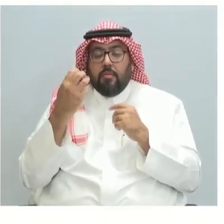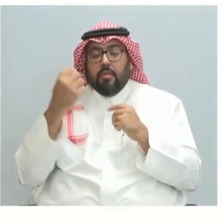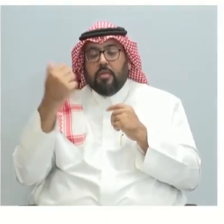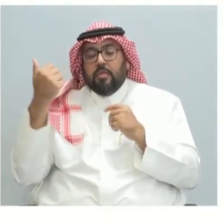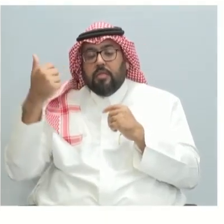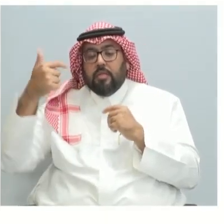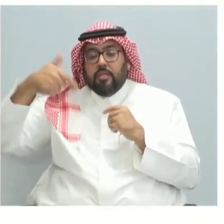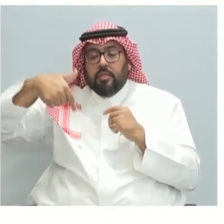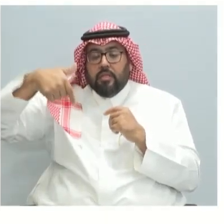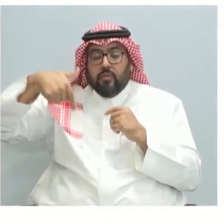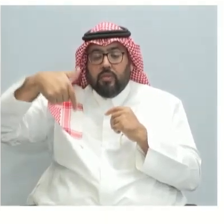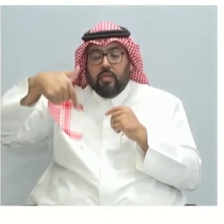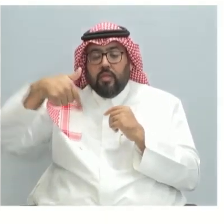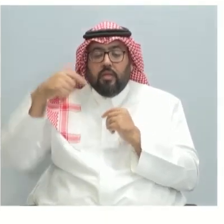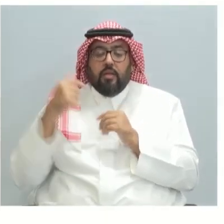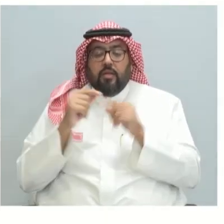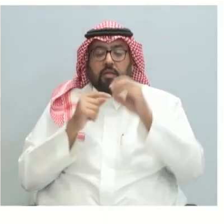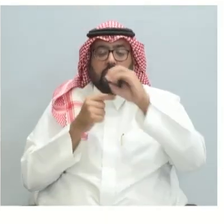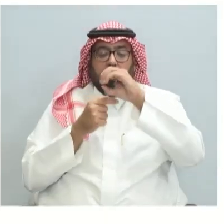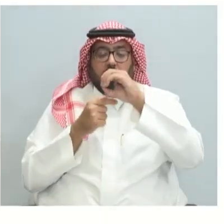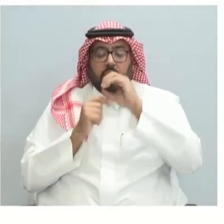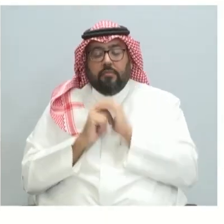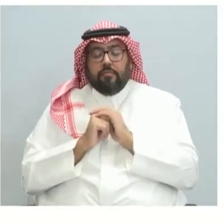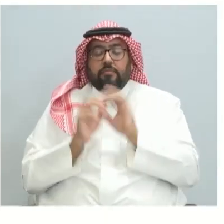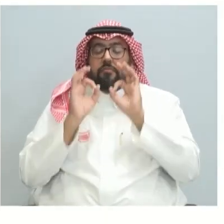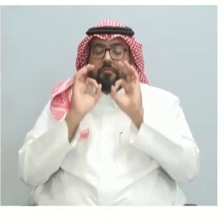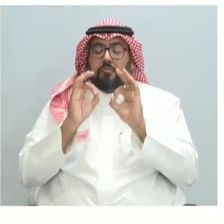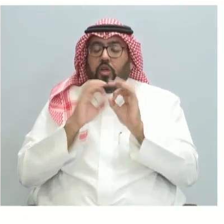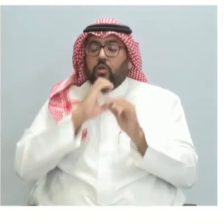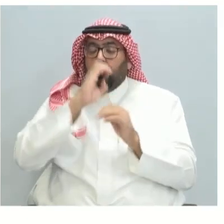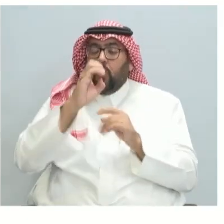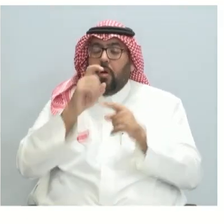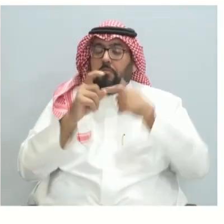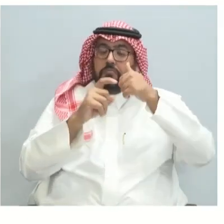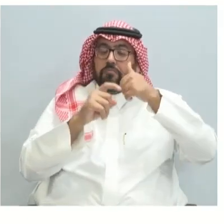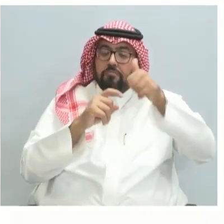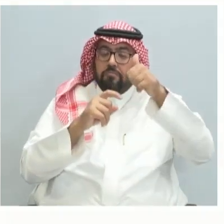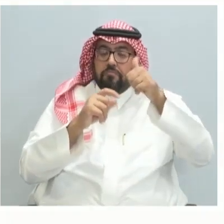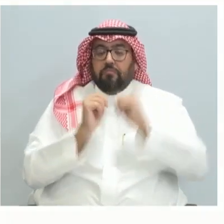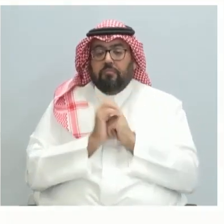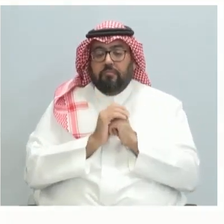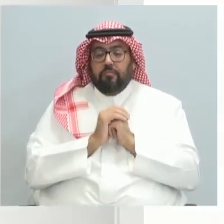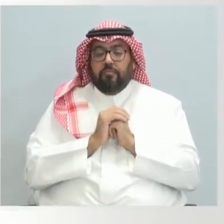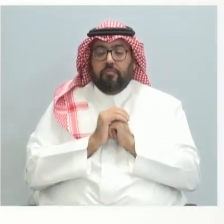ان الناتج يساوي 360 درجه اذا اجابتنا معقوله